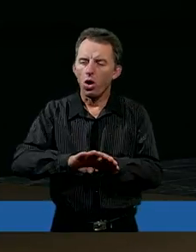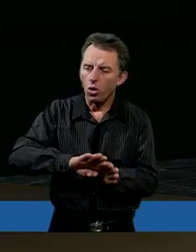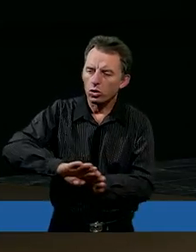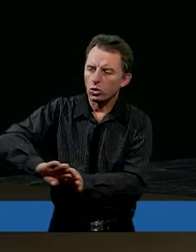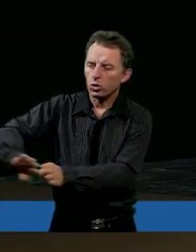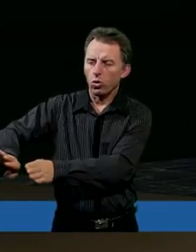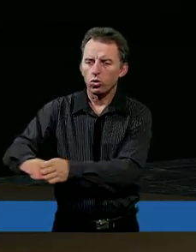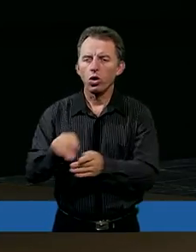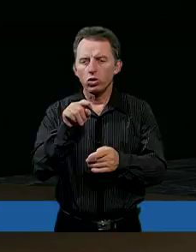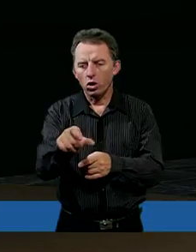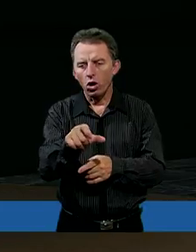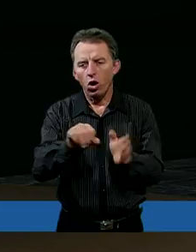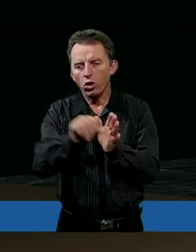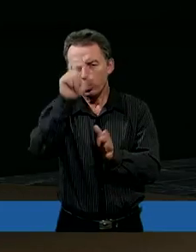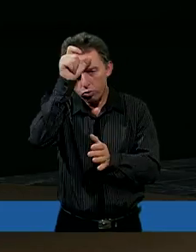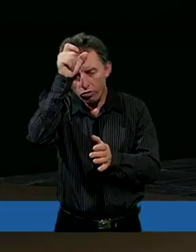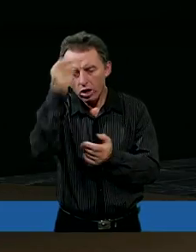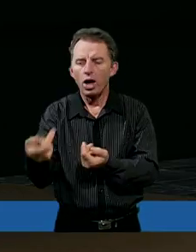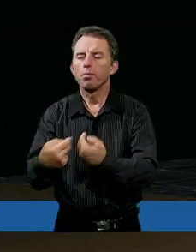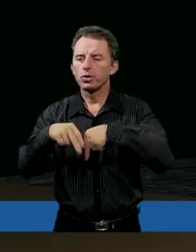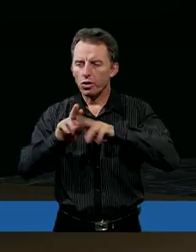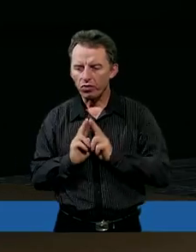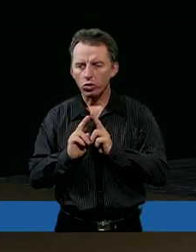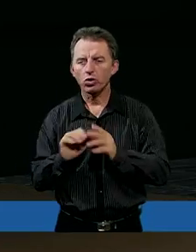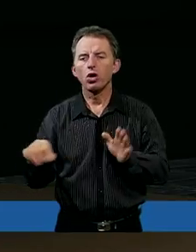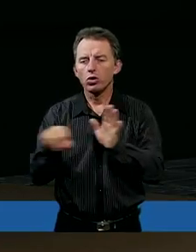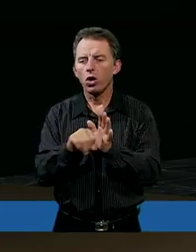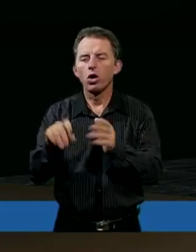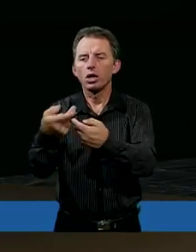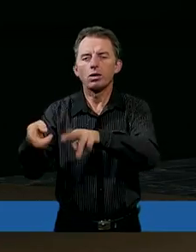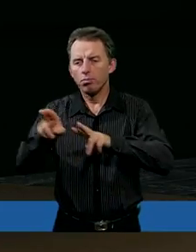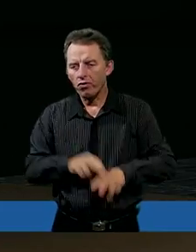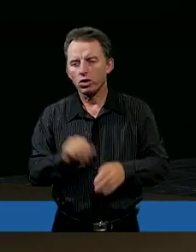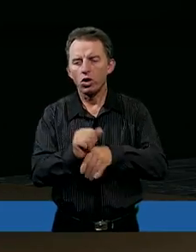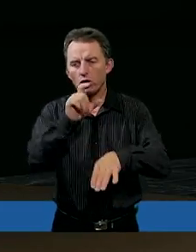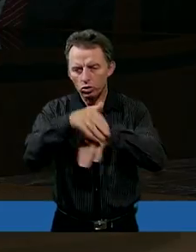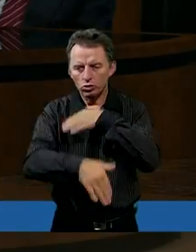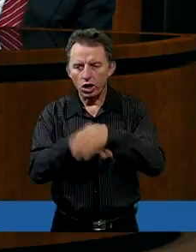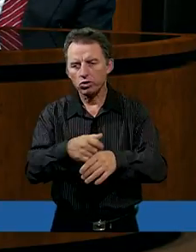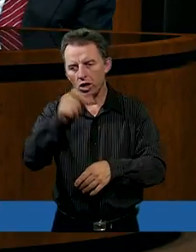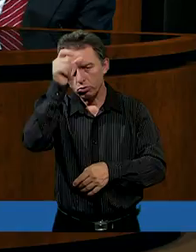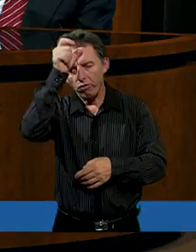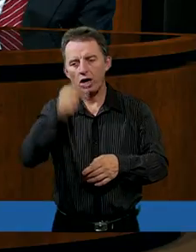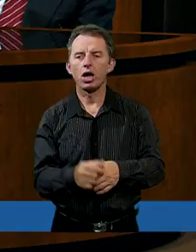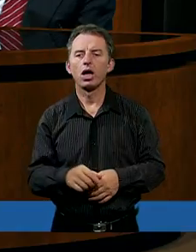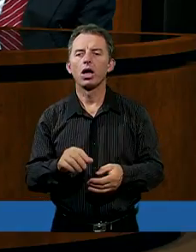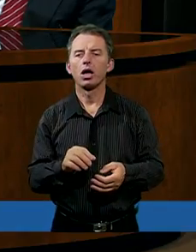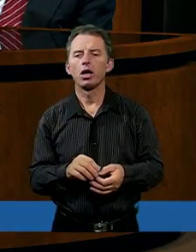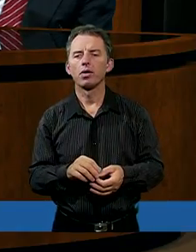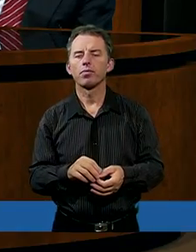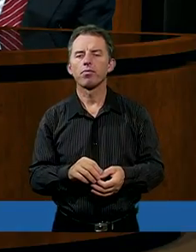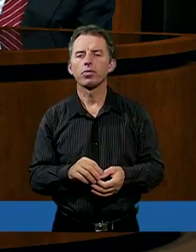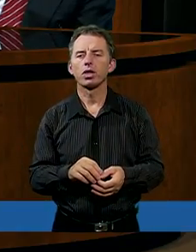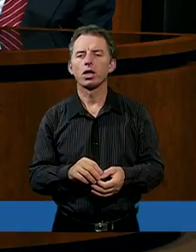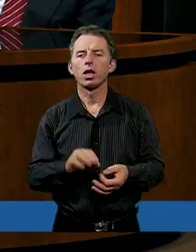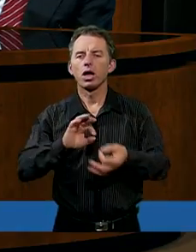odsunąć to od człowieka i przywrócić go z powrotem do szczęścia. Gdy